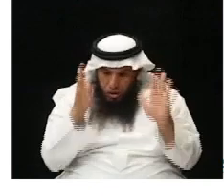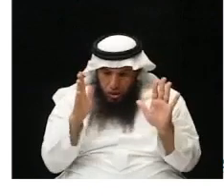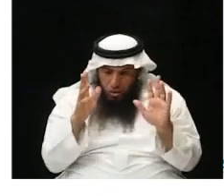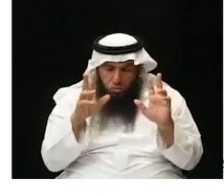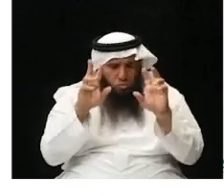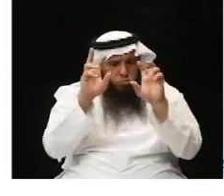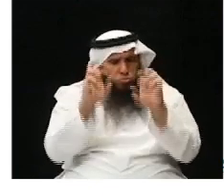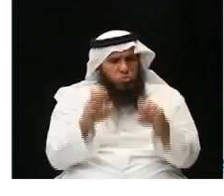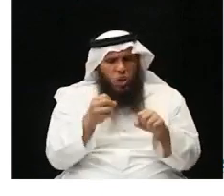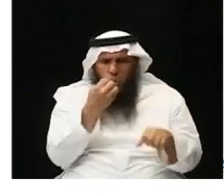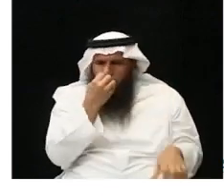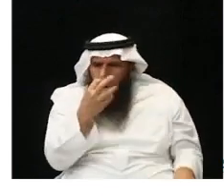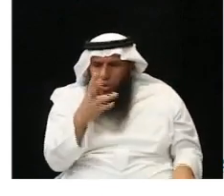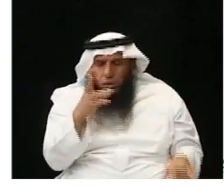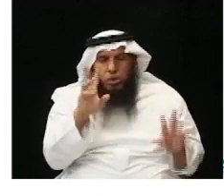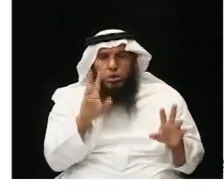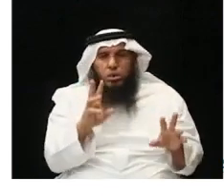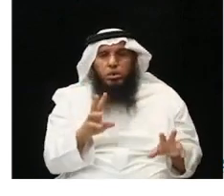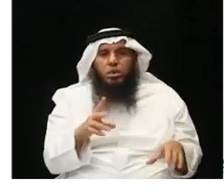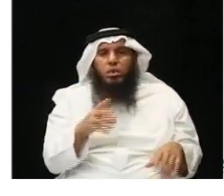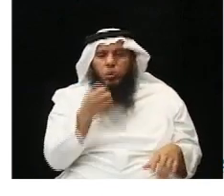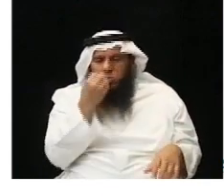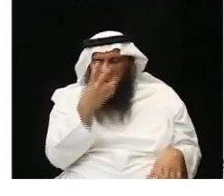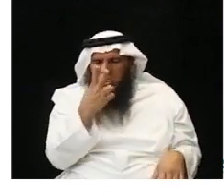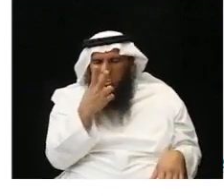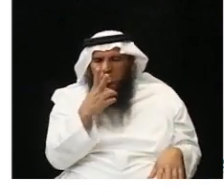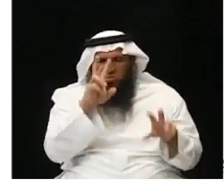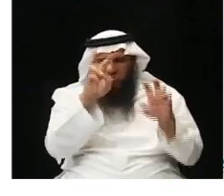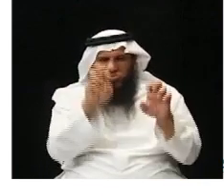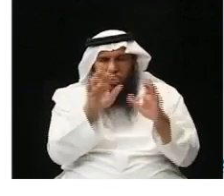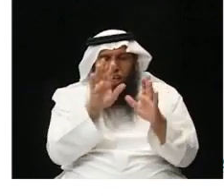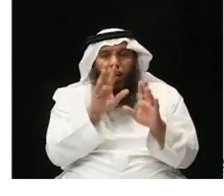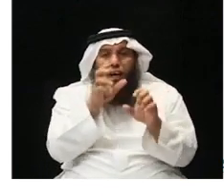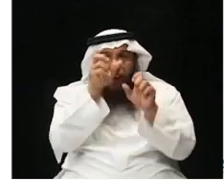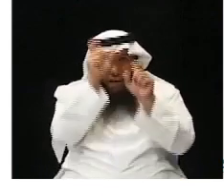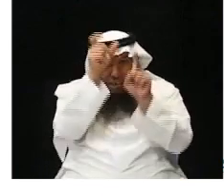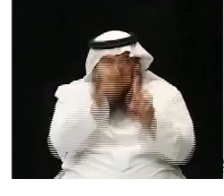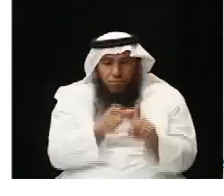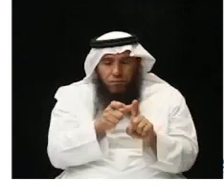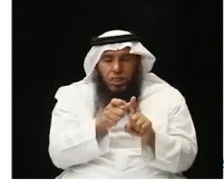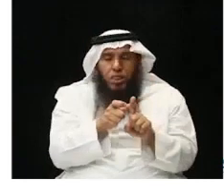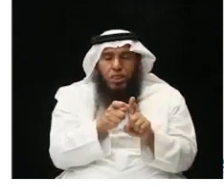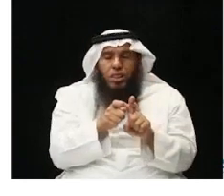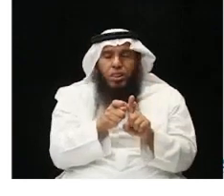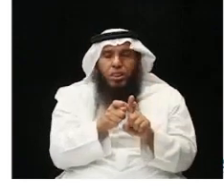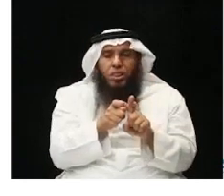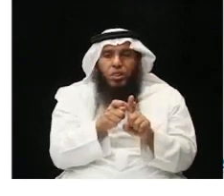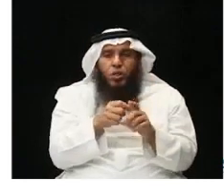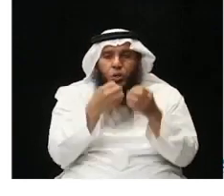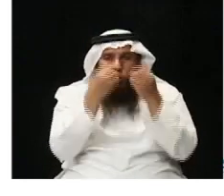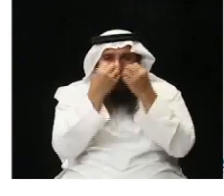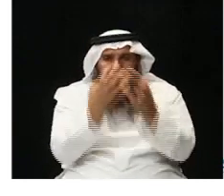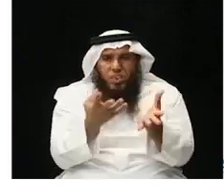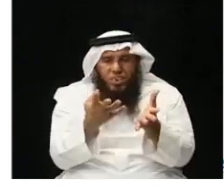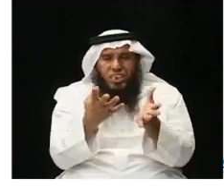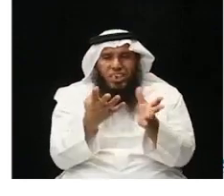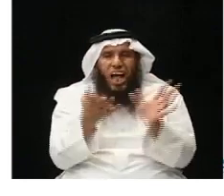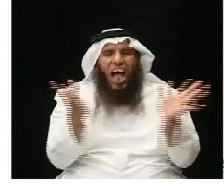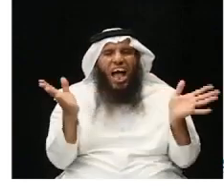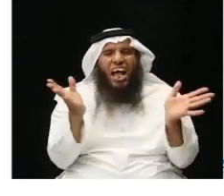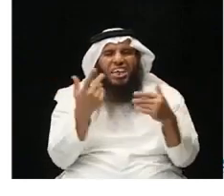تنهى عن الفحشاء والمنكر، فهي حاجز للمسلم عن أن يقترف شيء من الفحشاء